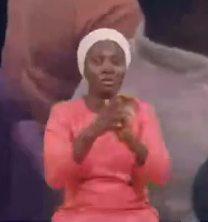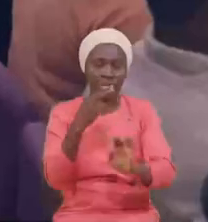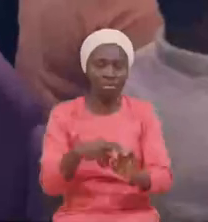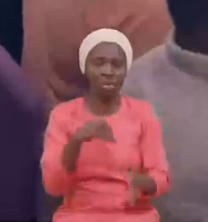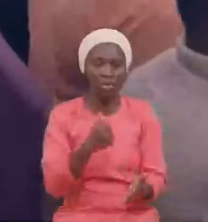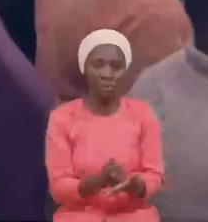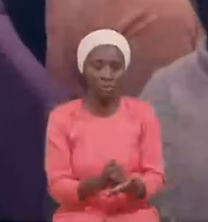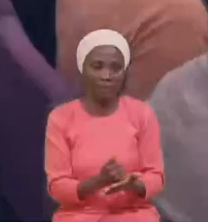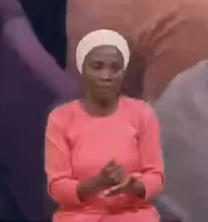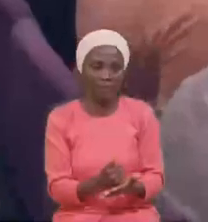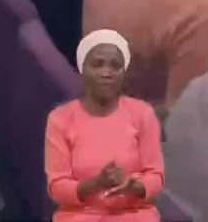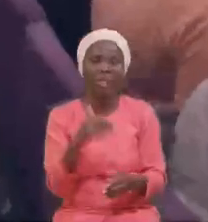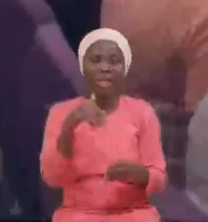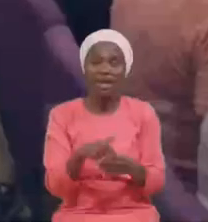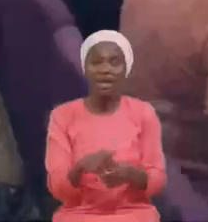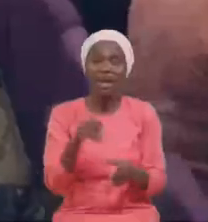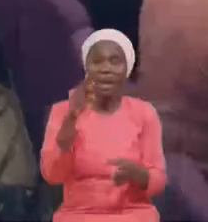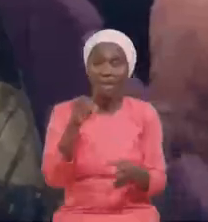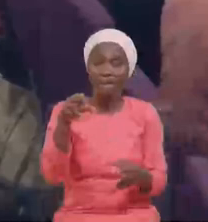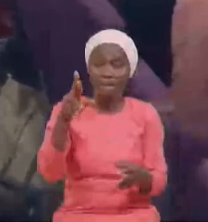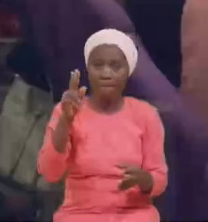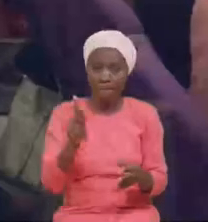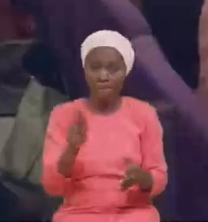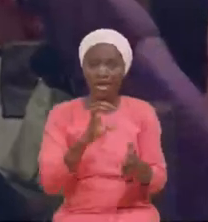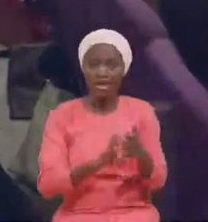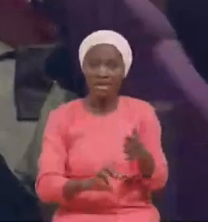au nom de Jésus-Christ.